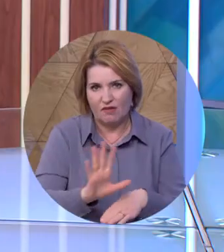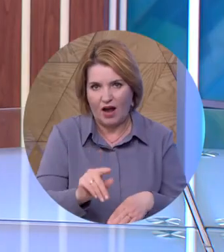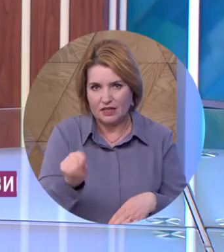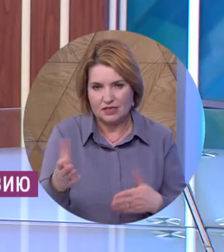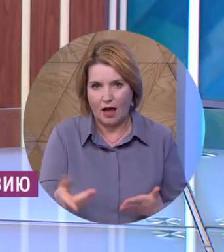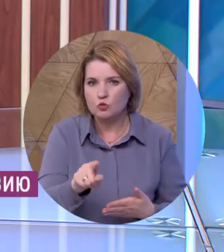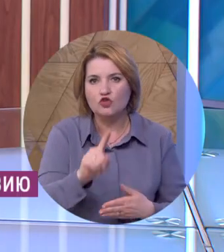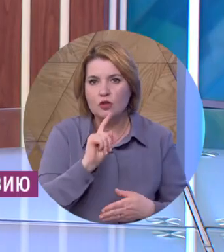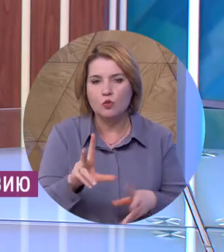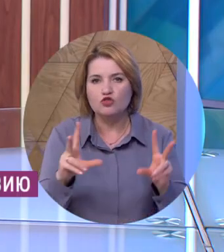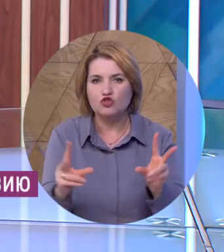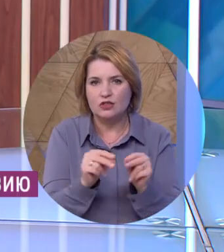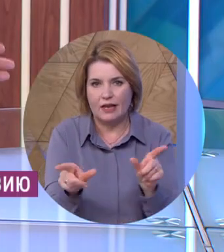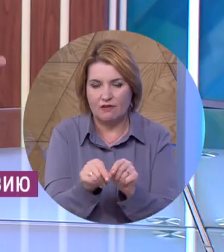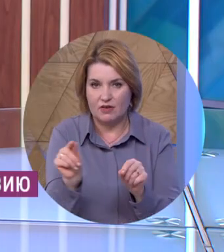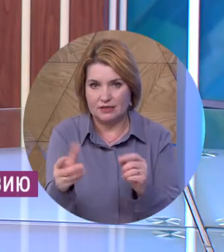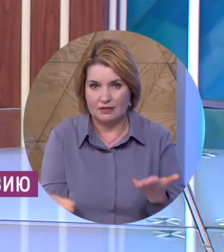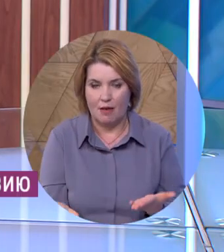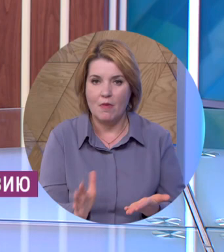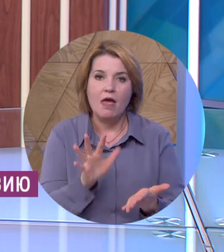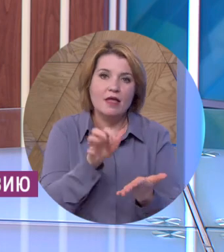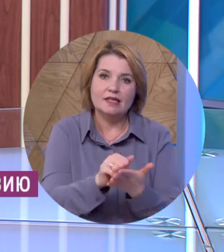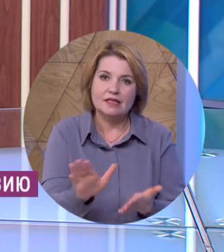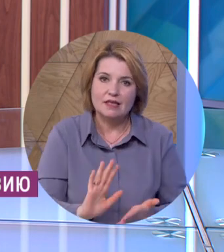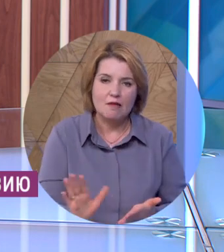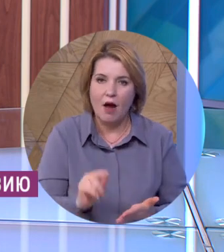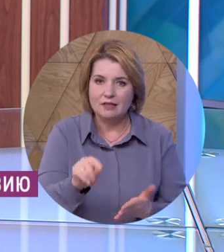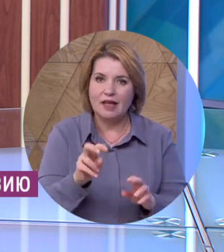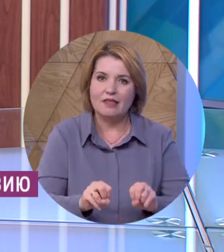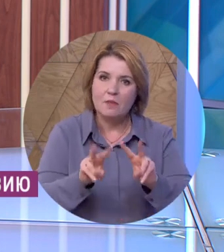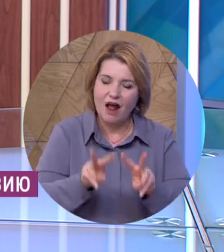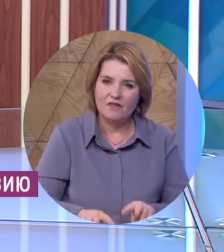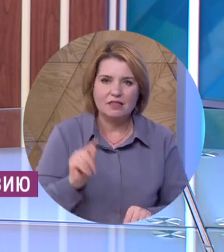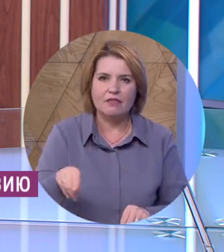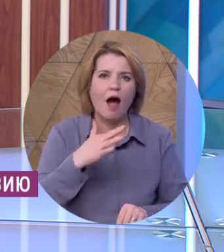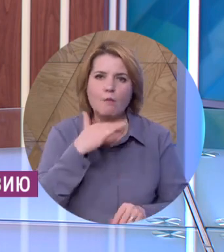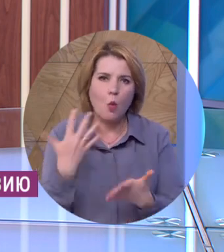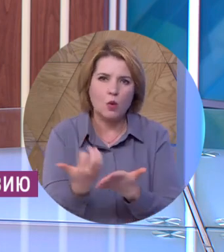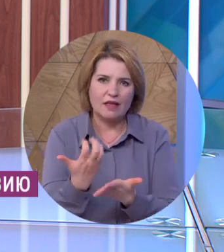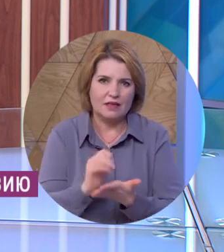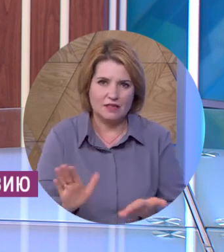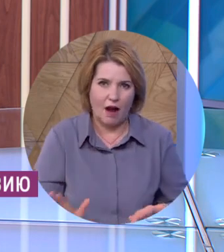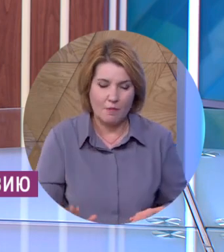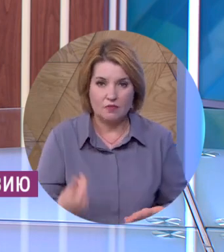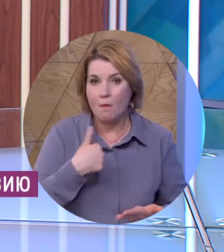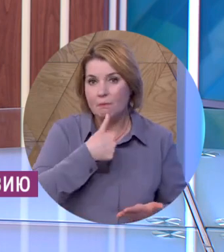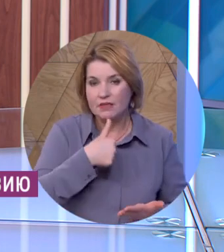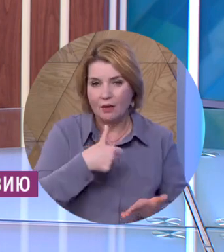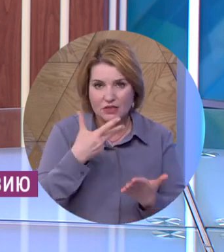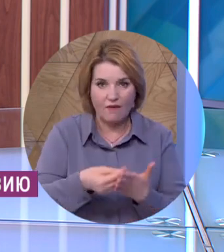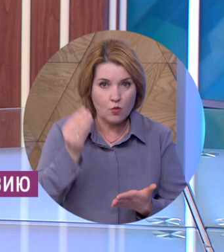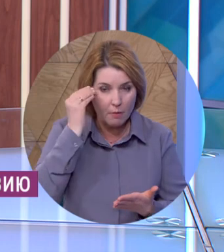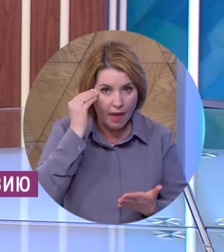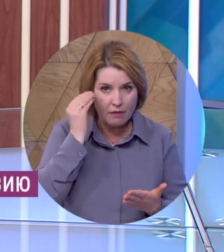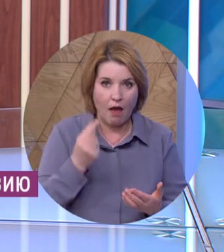ним счастливой. Да? Или не занимайся этой профессией, потому что там много не зарабатывают. Да. И мы пытаемся свое видение навязать